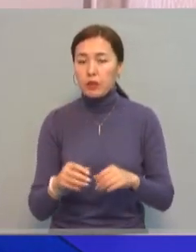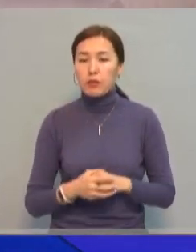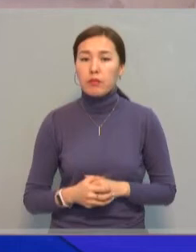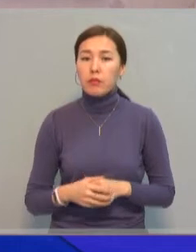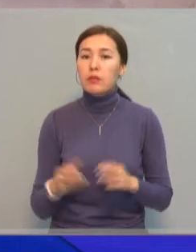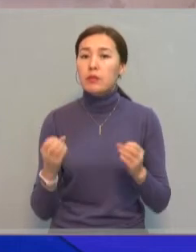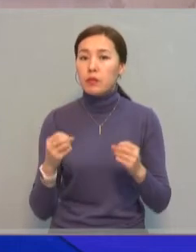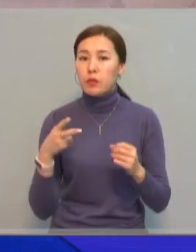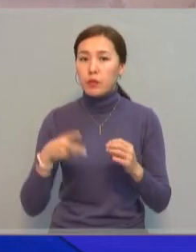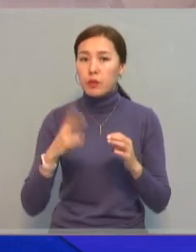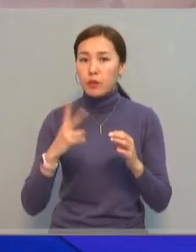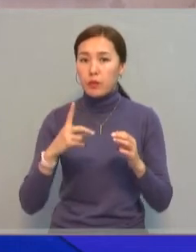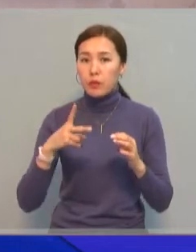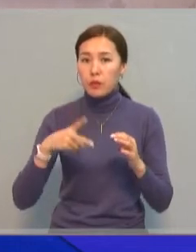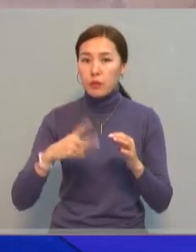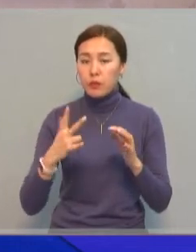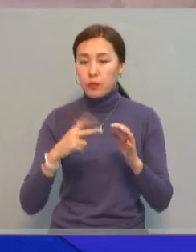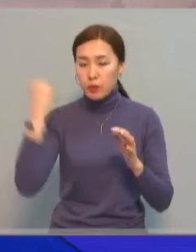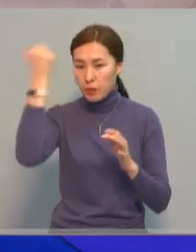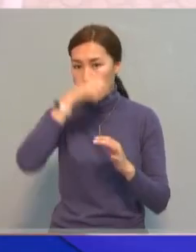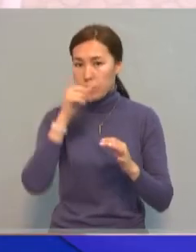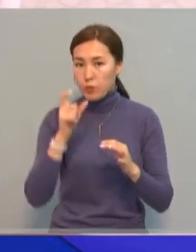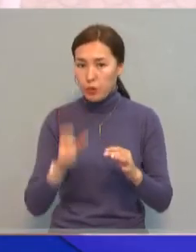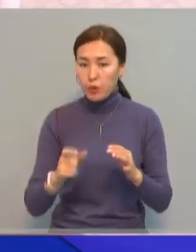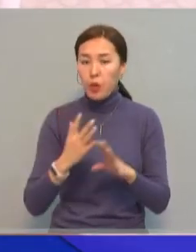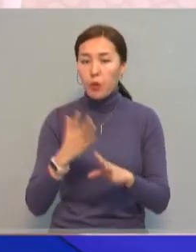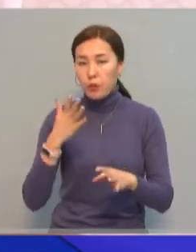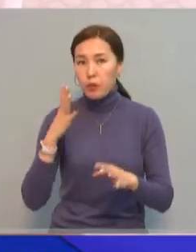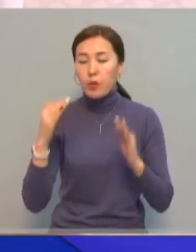населения. Кроме того, в 2021-2023 годах гражданам,